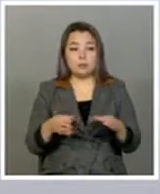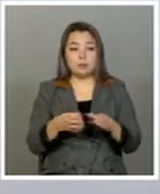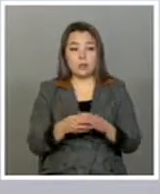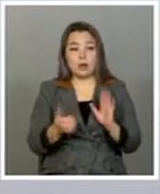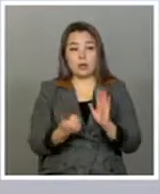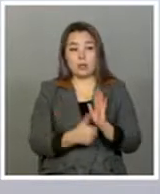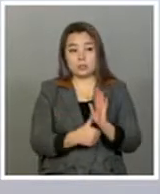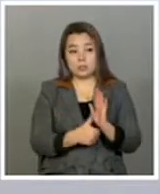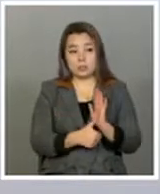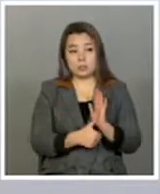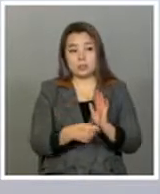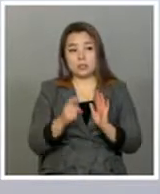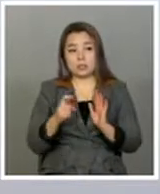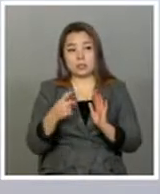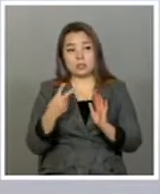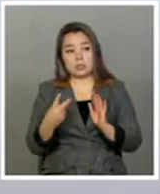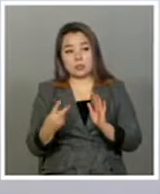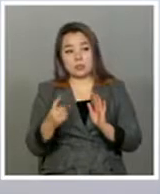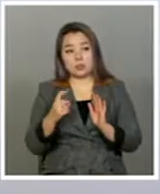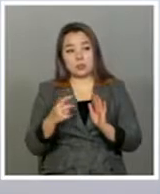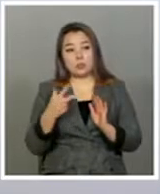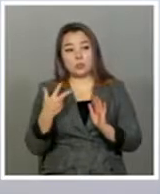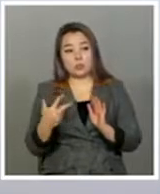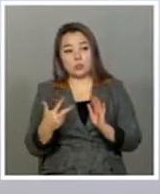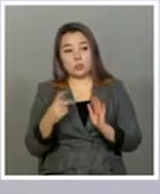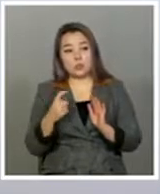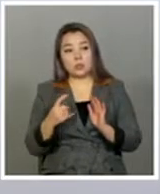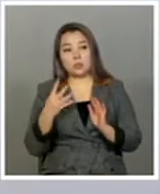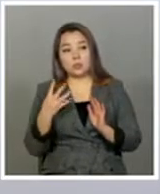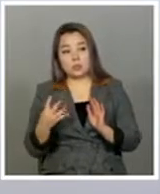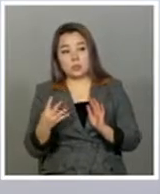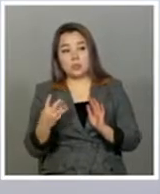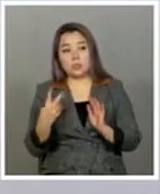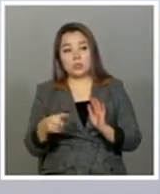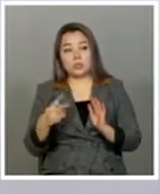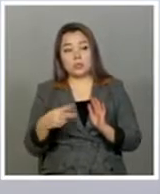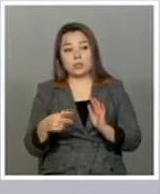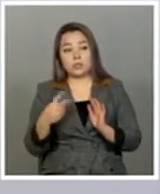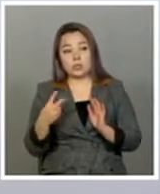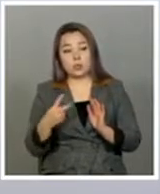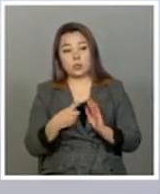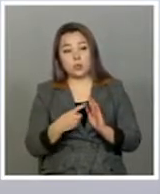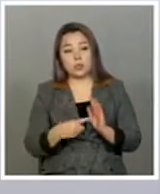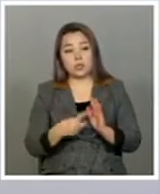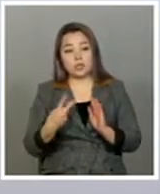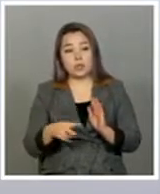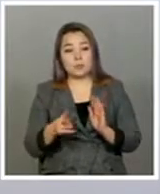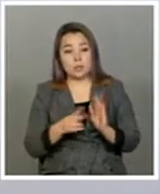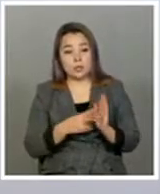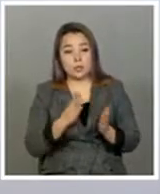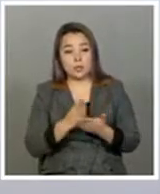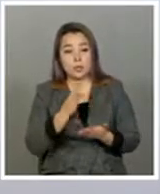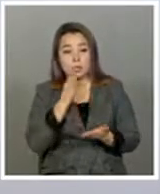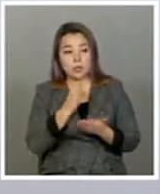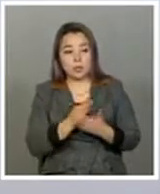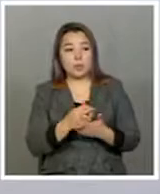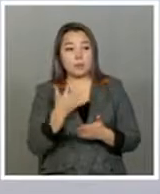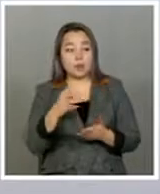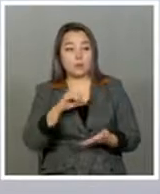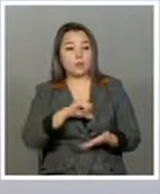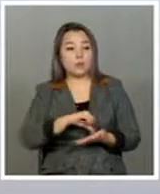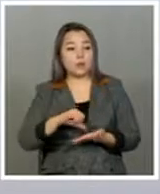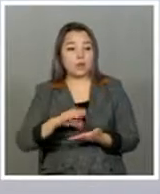6, x2, x3, x4, 2 бөлінген 27 болатын 5